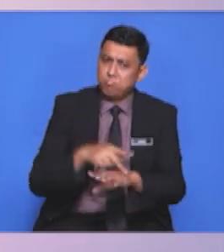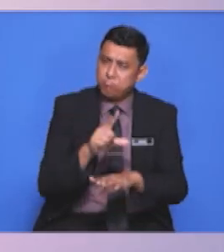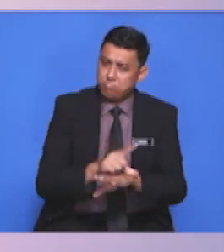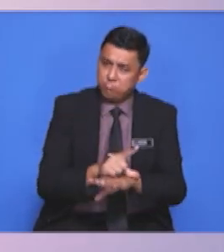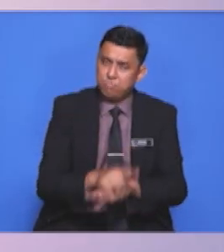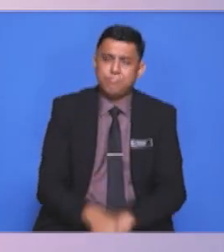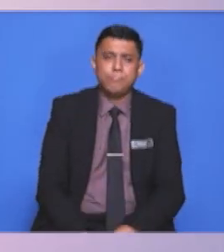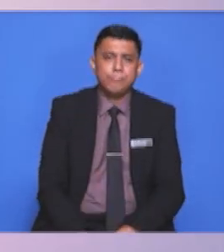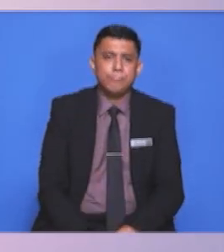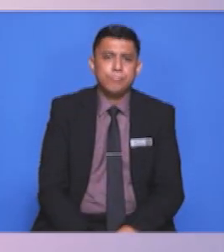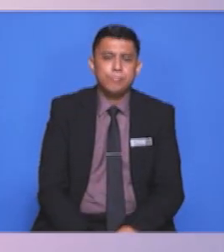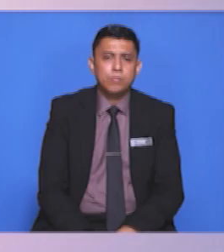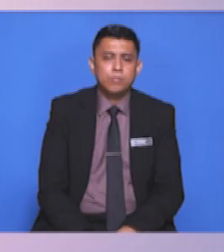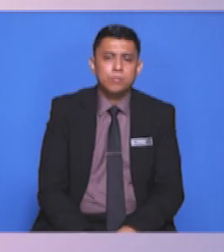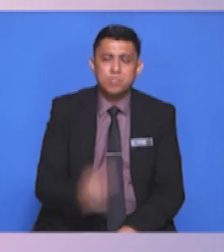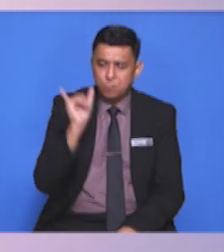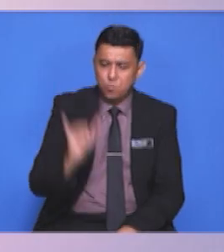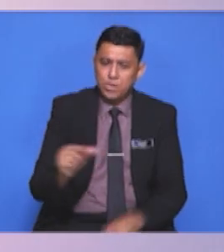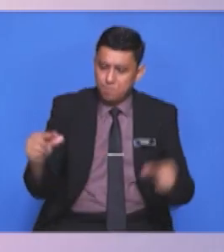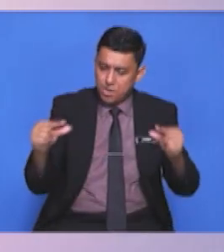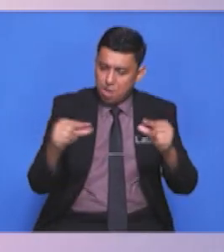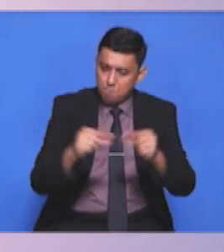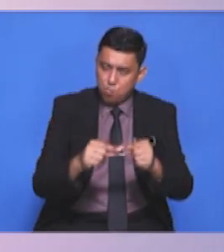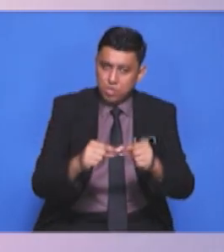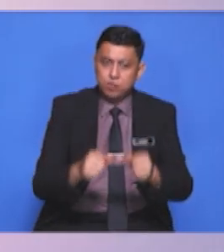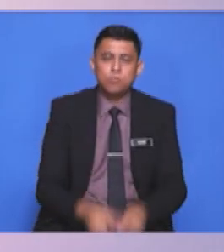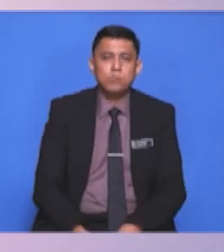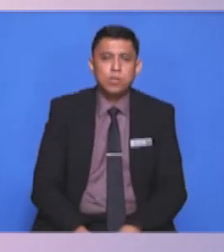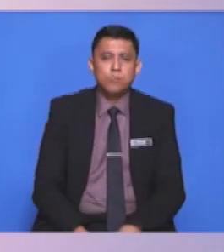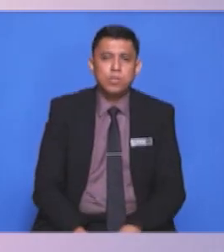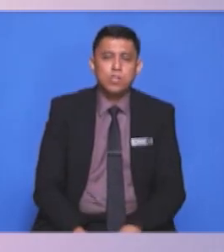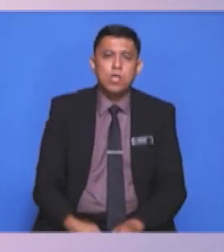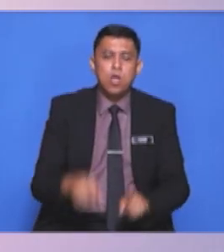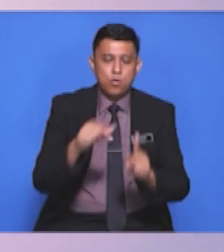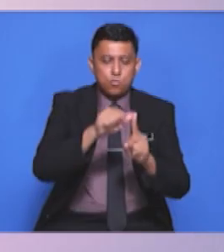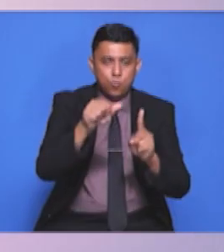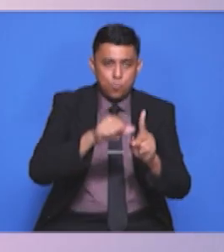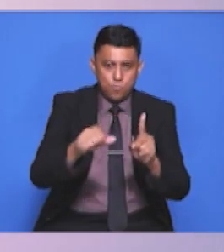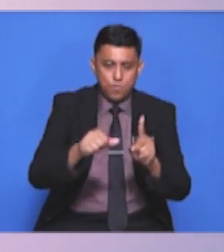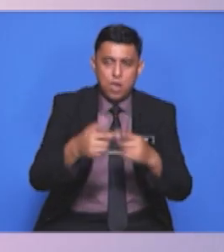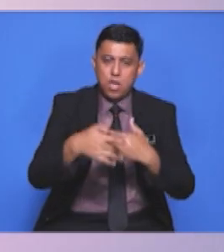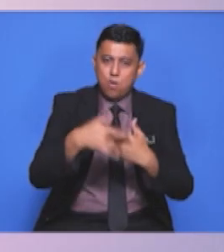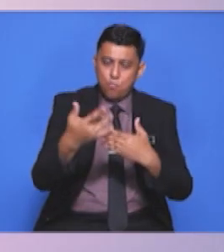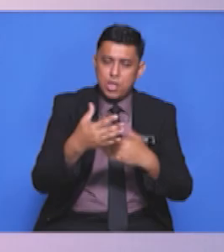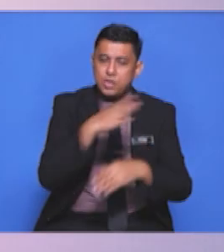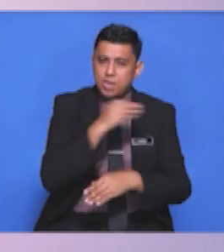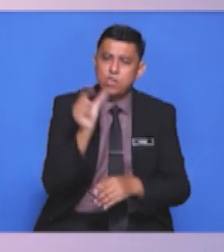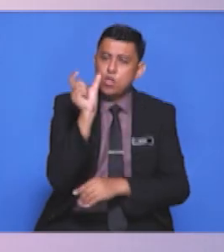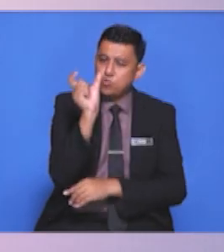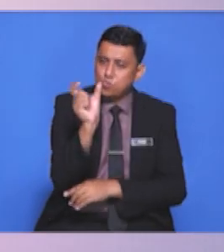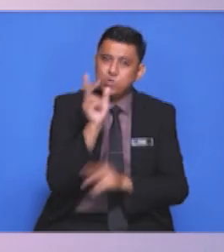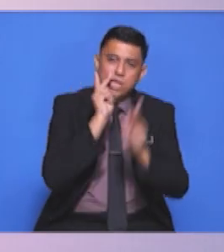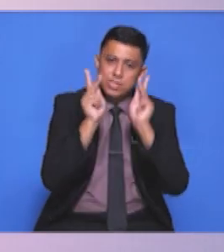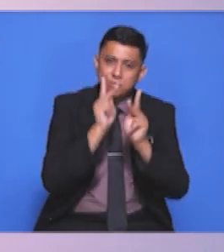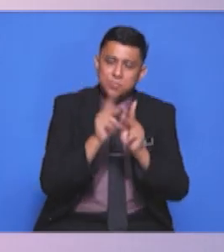bagi kata akronim yang menggabungkan huruf awal dan suku kata tepule